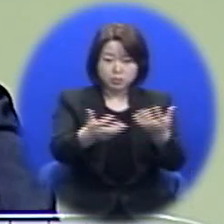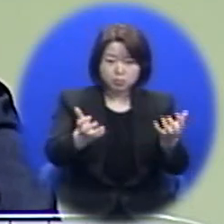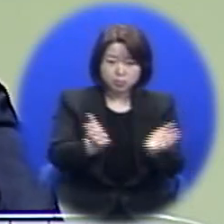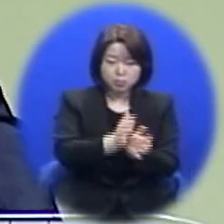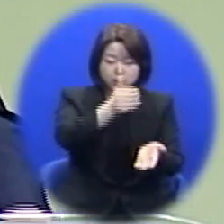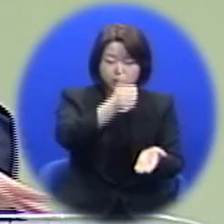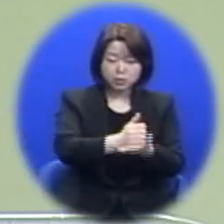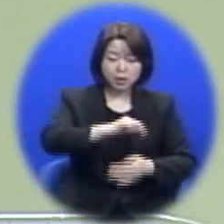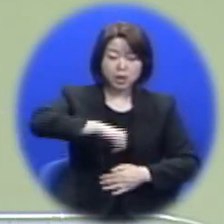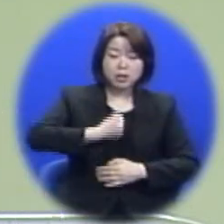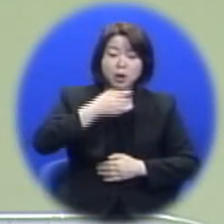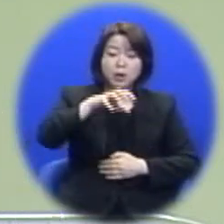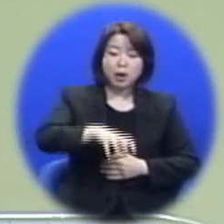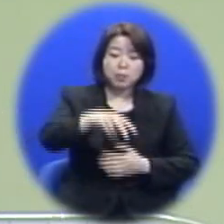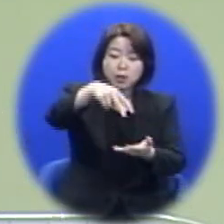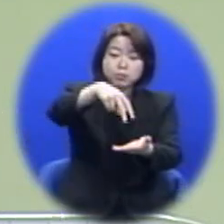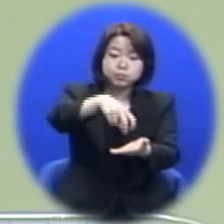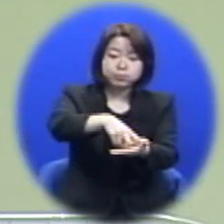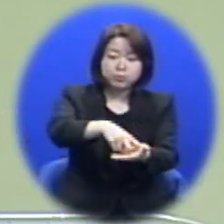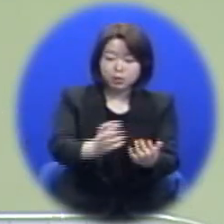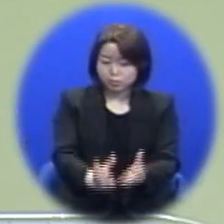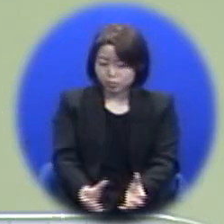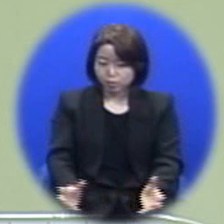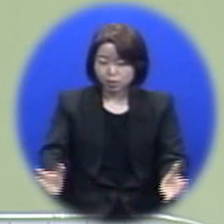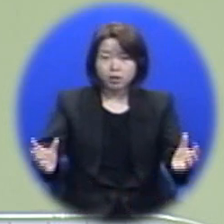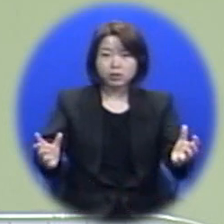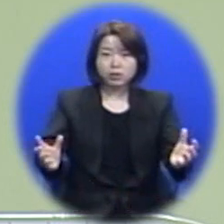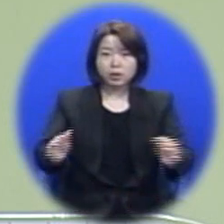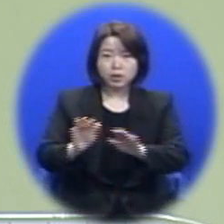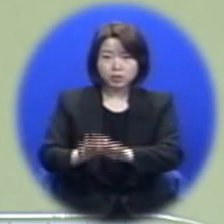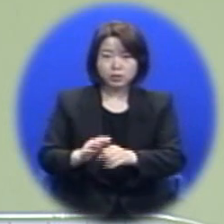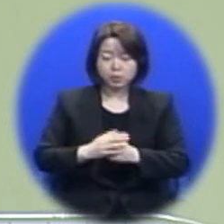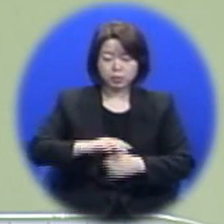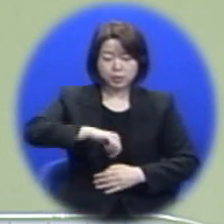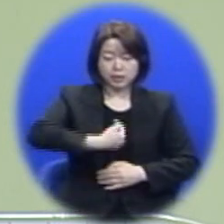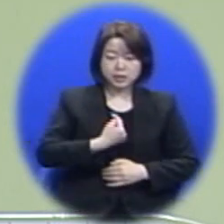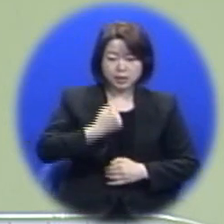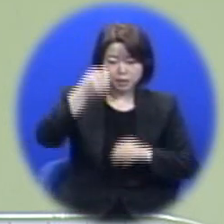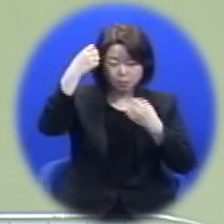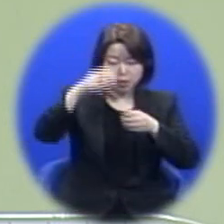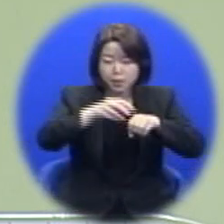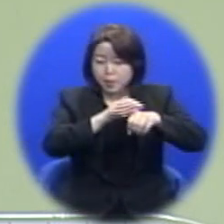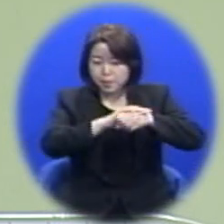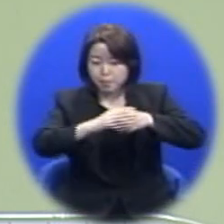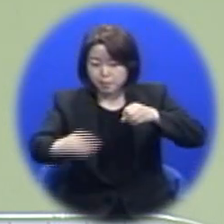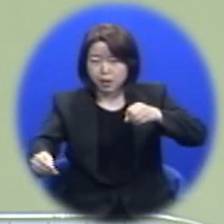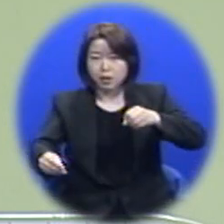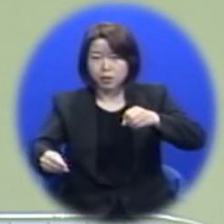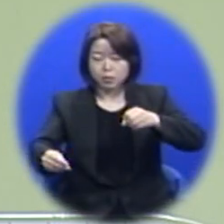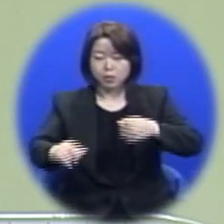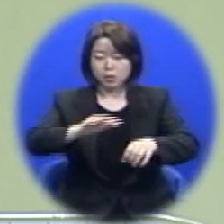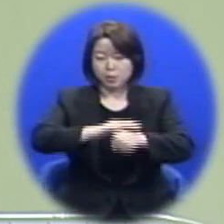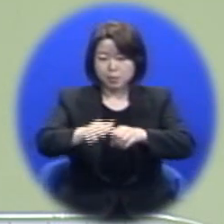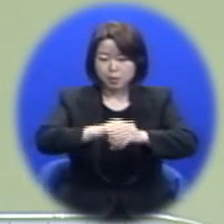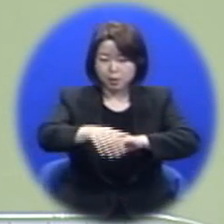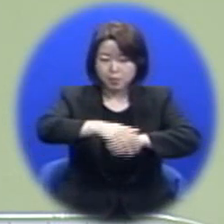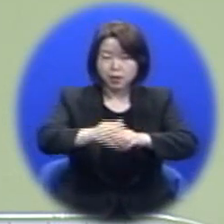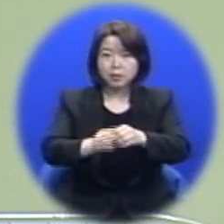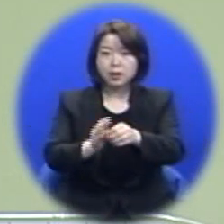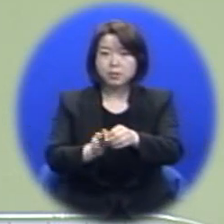자기 앞에 무릎을 꿇고 그리고 대화를 갖다놓고 자기 양말을 벗기고 바르실 있는거예요